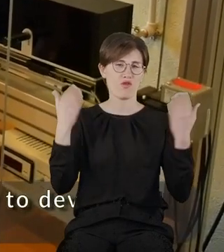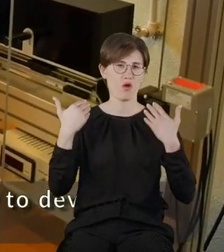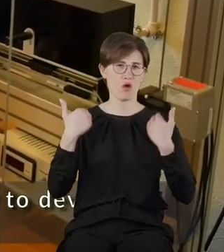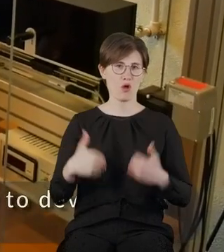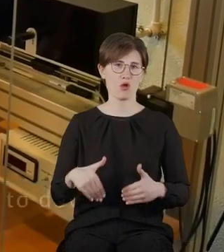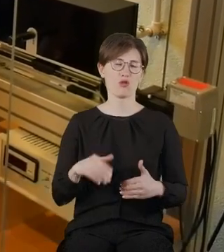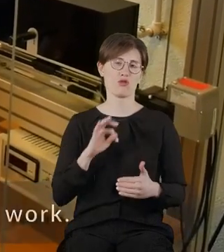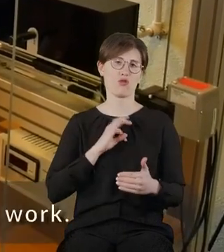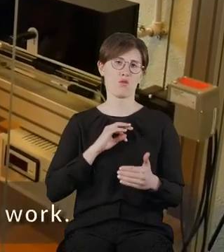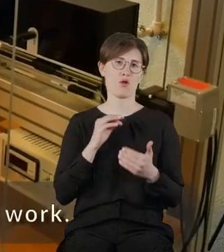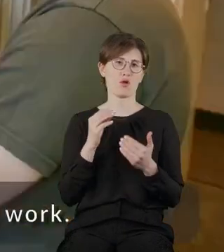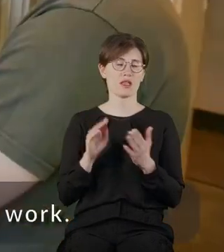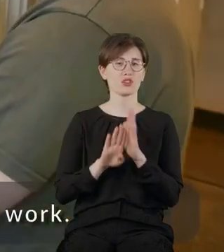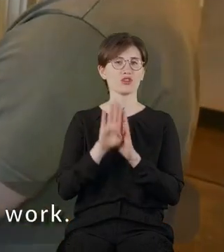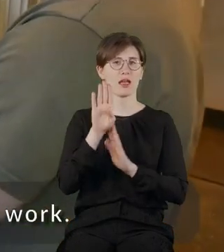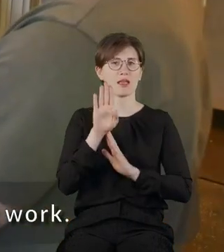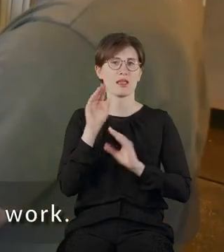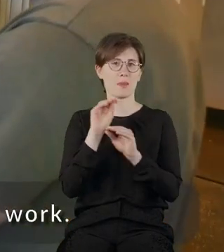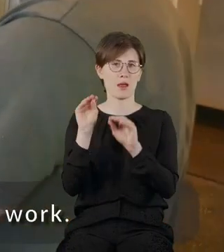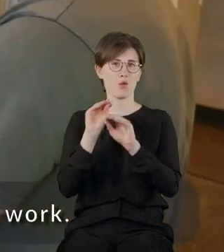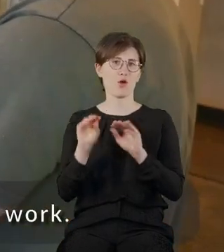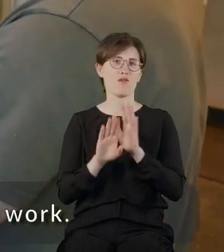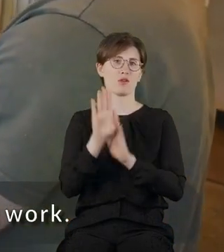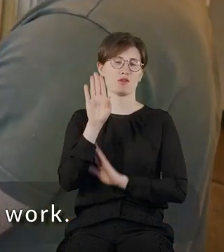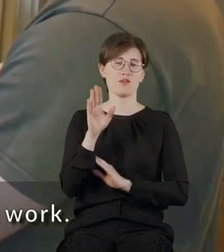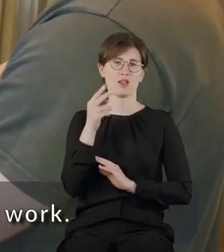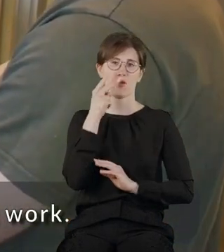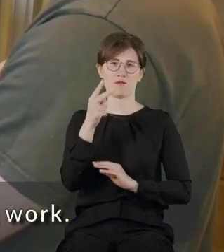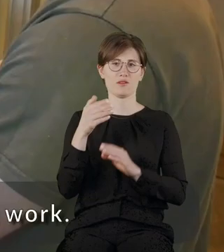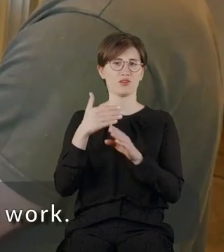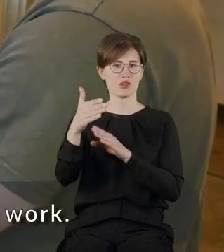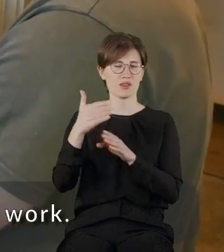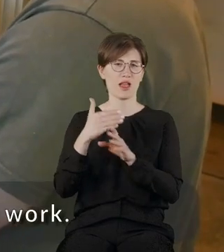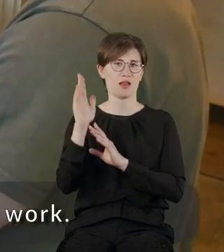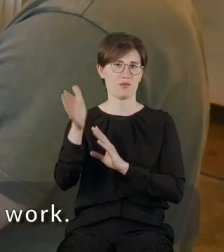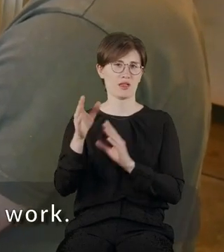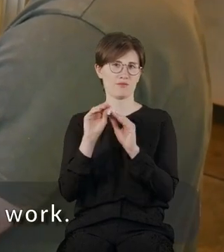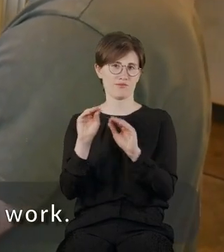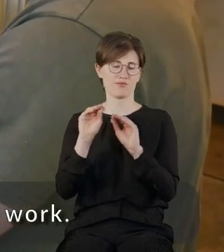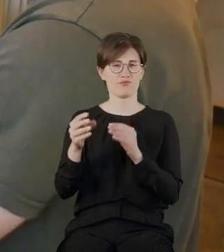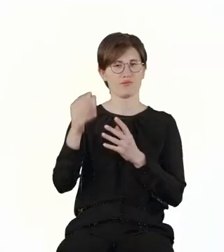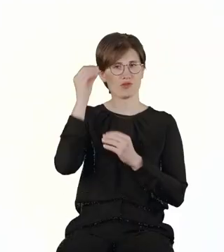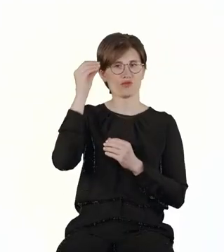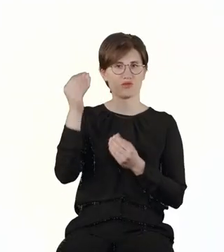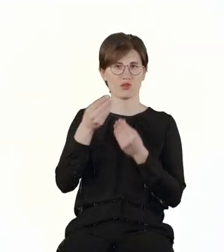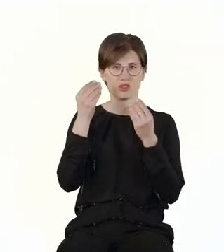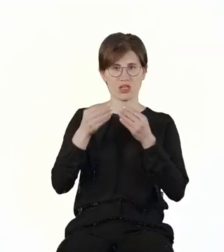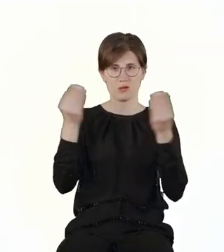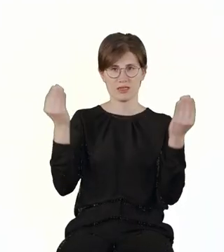rozwinęły moją karierę naukową i dają perspektywy na dalszą pracę w nauce.